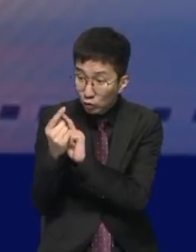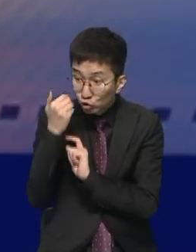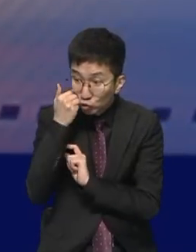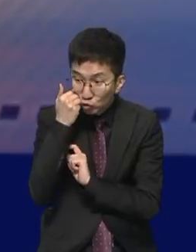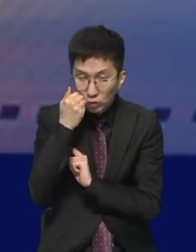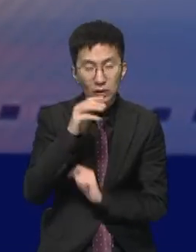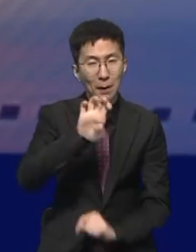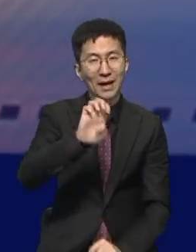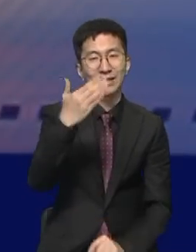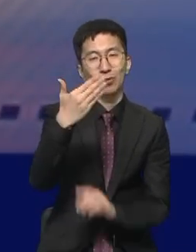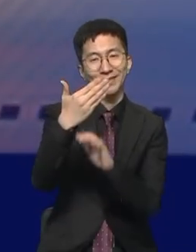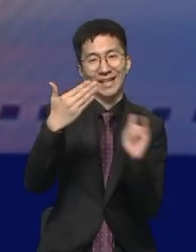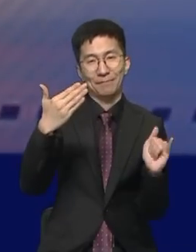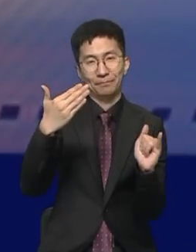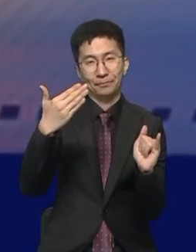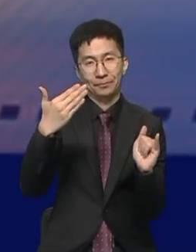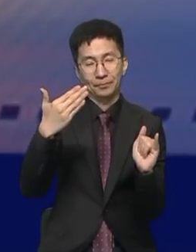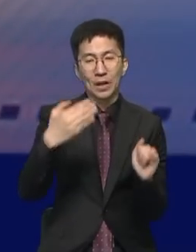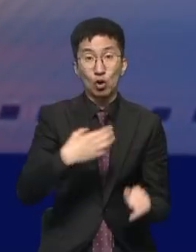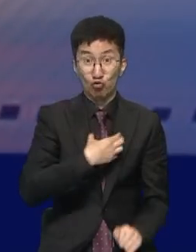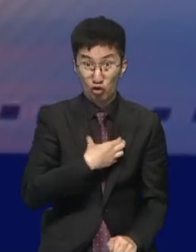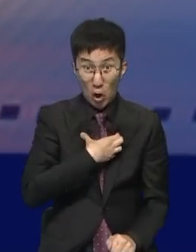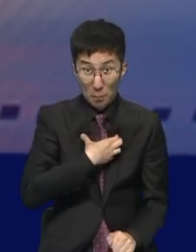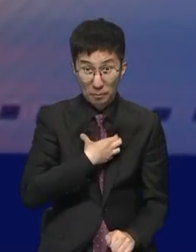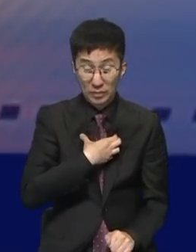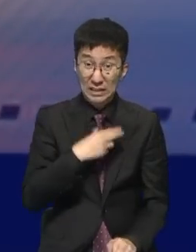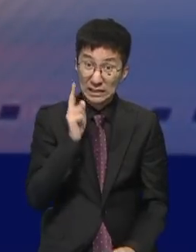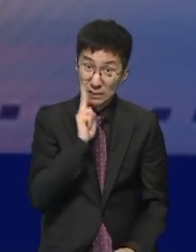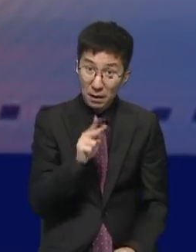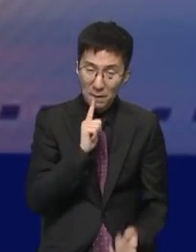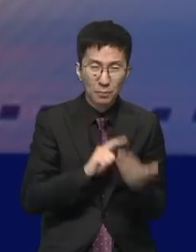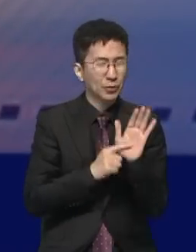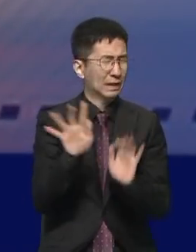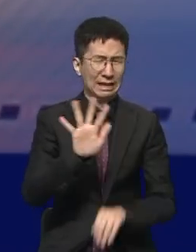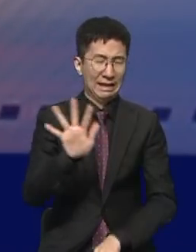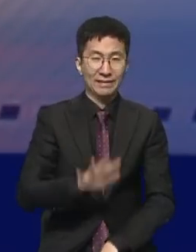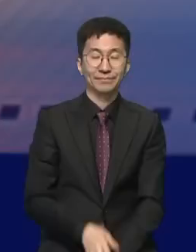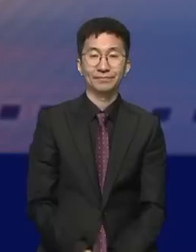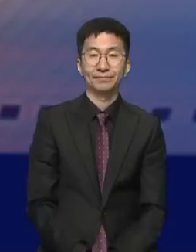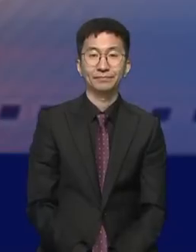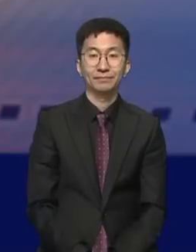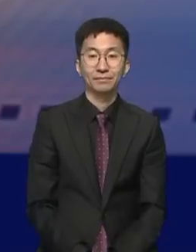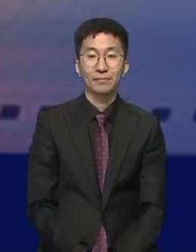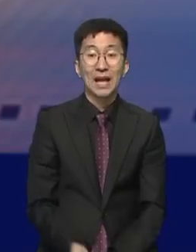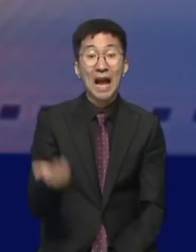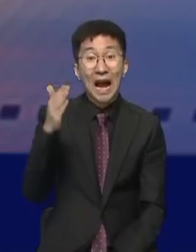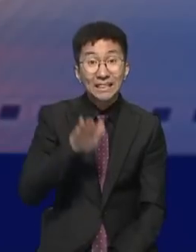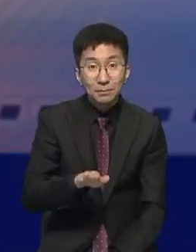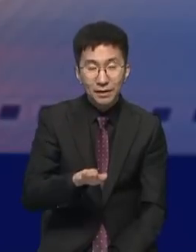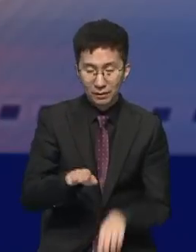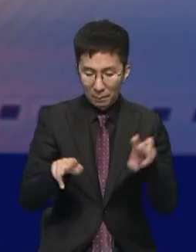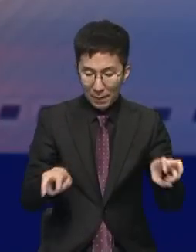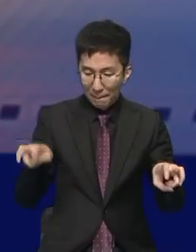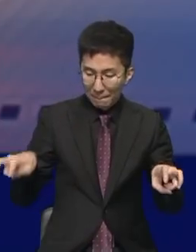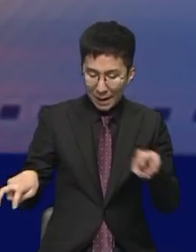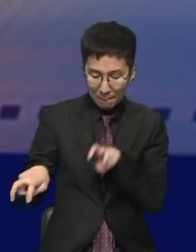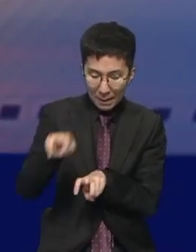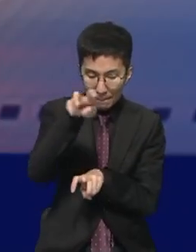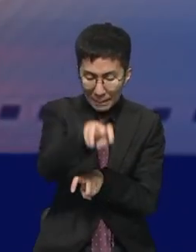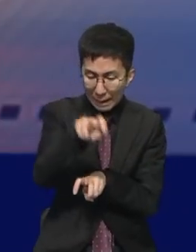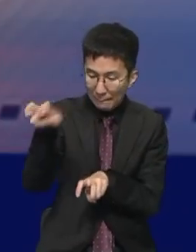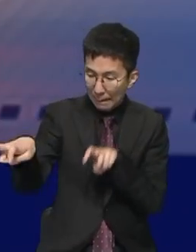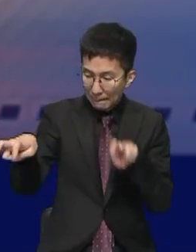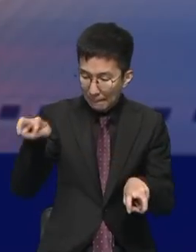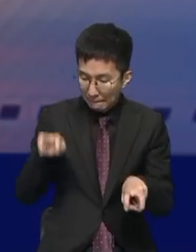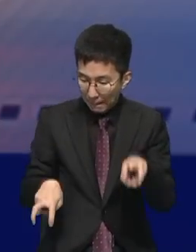파악돼 있는데 모두 고위험군 즉 경리 대상으로 분류 되지 않았습니다 다만 앞뒤와 양력 그리고 대각선